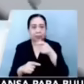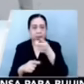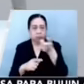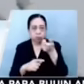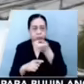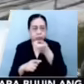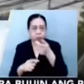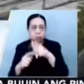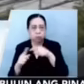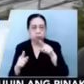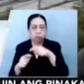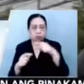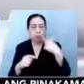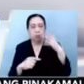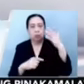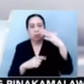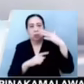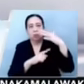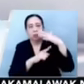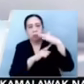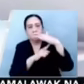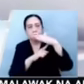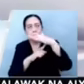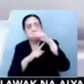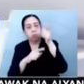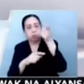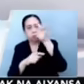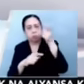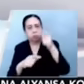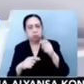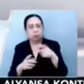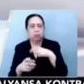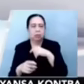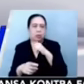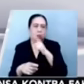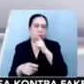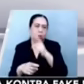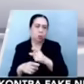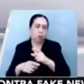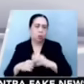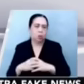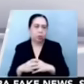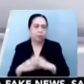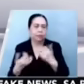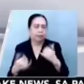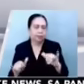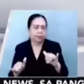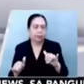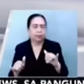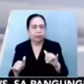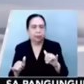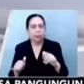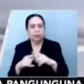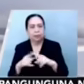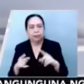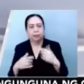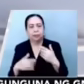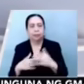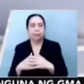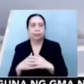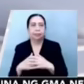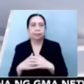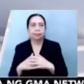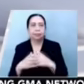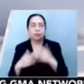mga lumilipad na helicopter. That is an allegation, that remains an allegation. Note that there is an overwhelming presence